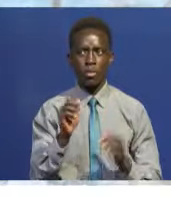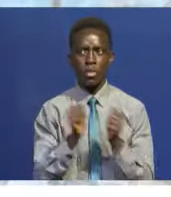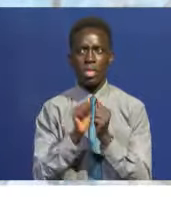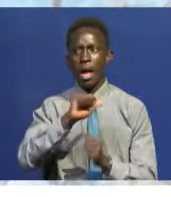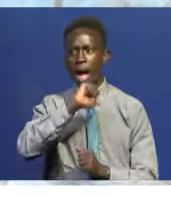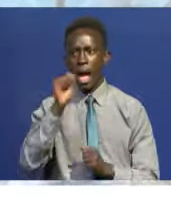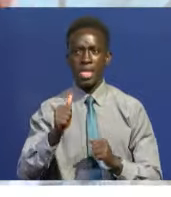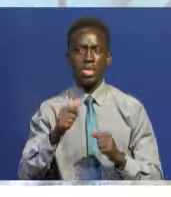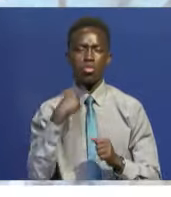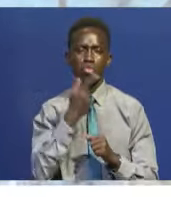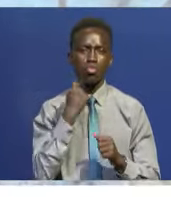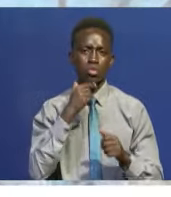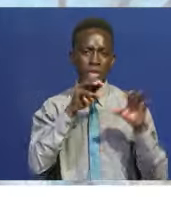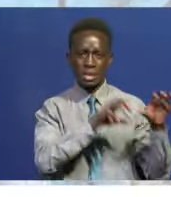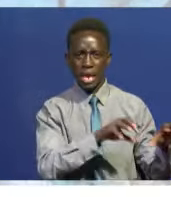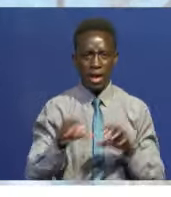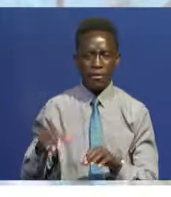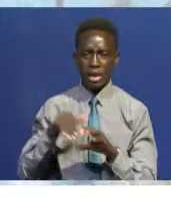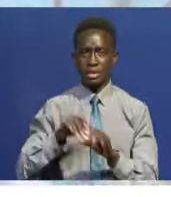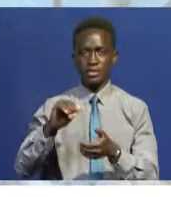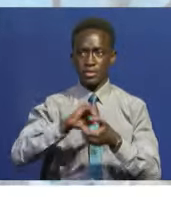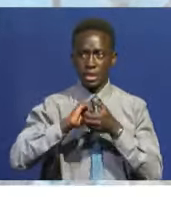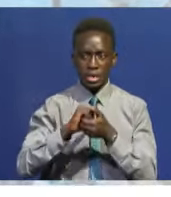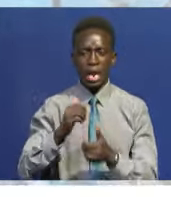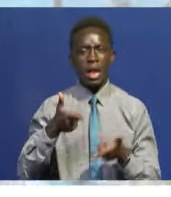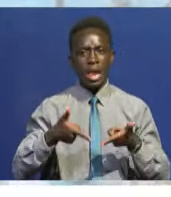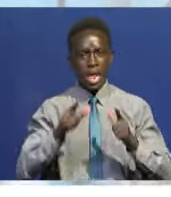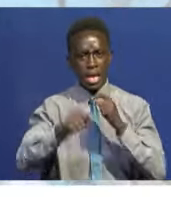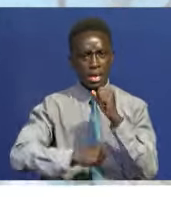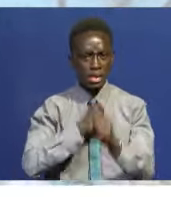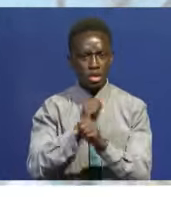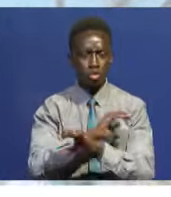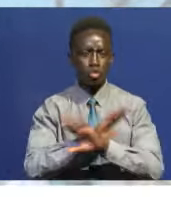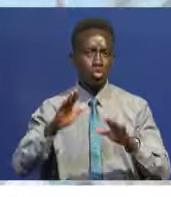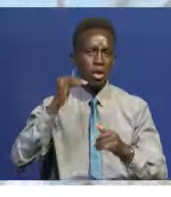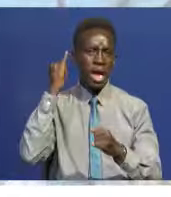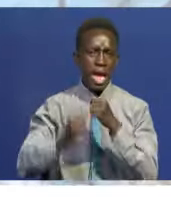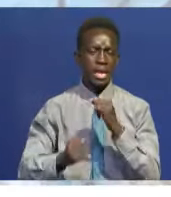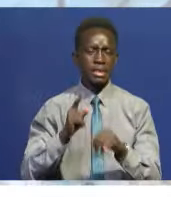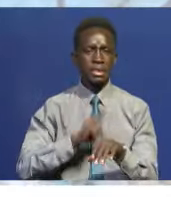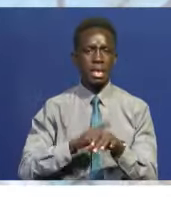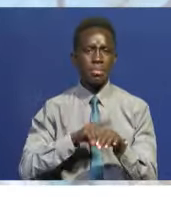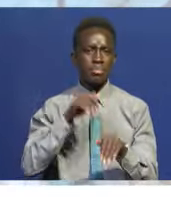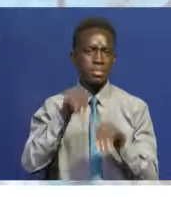challenges in our federation. Hii mwaka isiishe kabla hatujafanya uchaguzi ya Athletics Kenya.